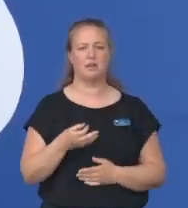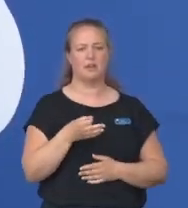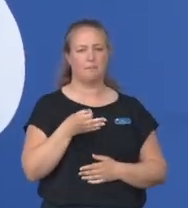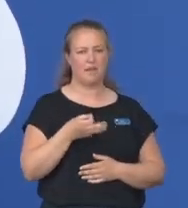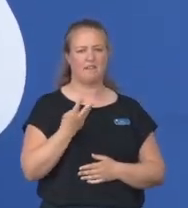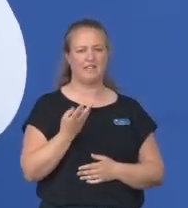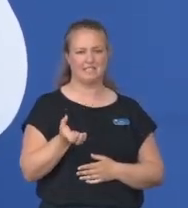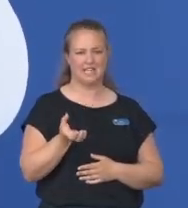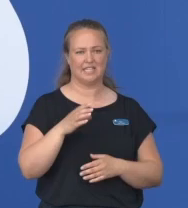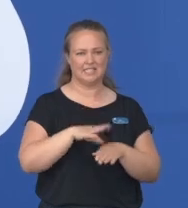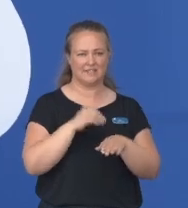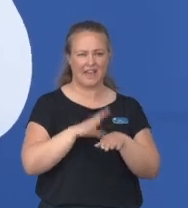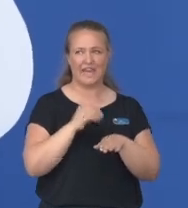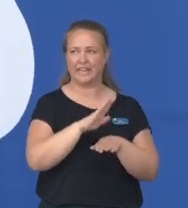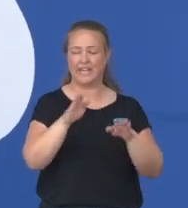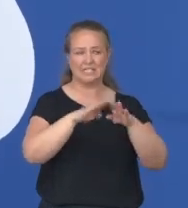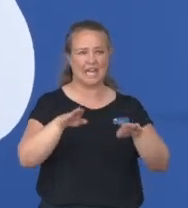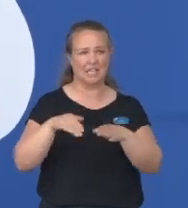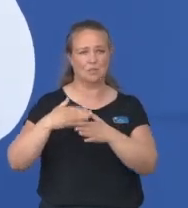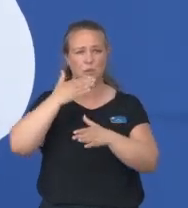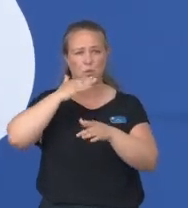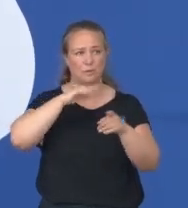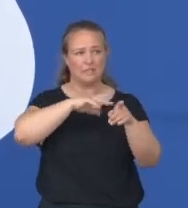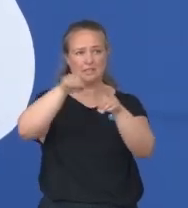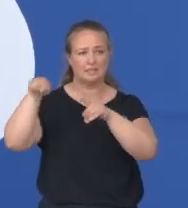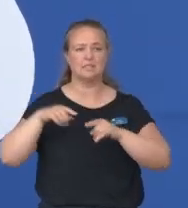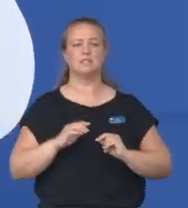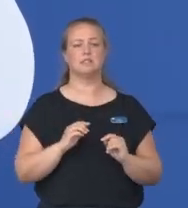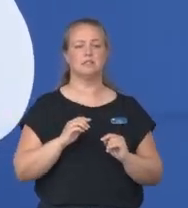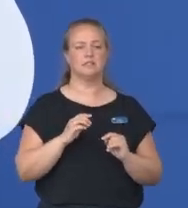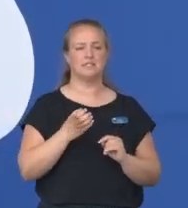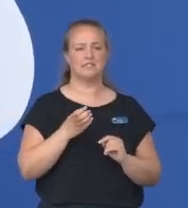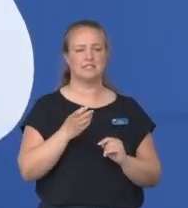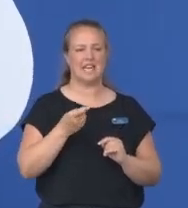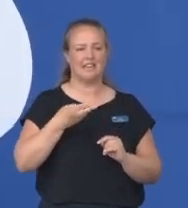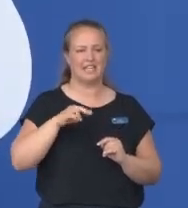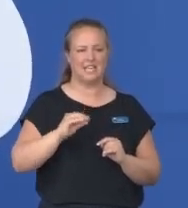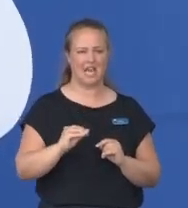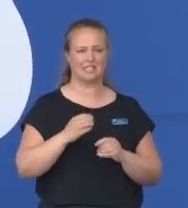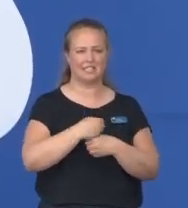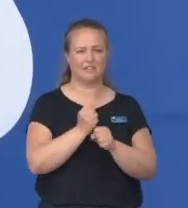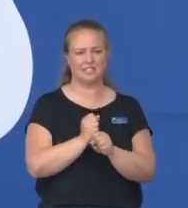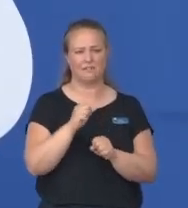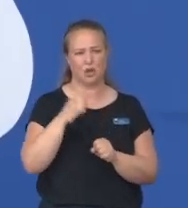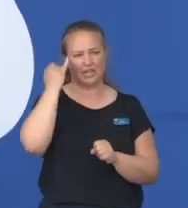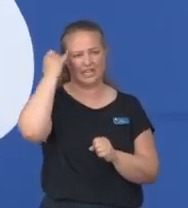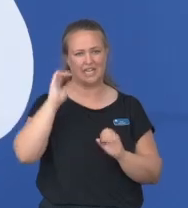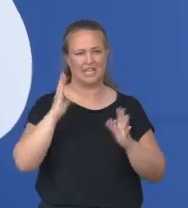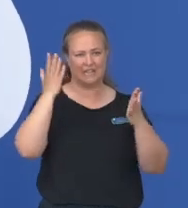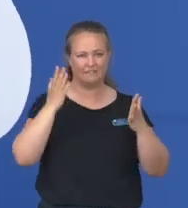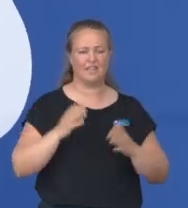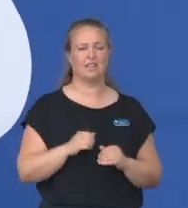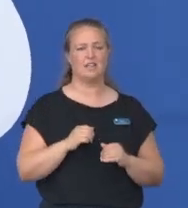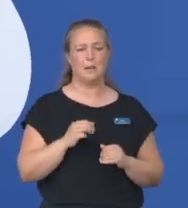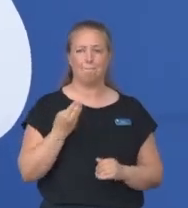har deras tält nu med schack för ungdomar. Skandia, Stiftelsen för idéer för livet. Kulturfestivalen, Miljonbemanning som